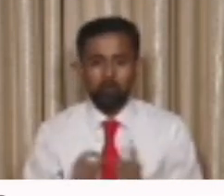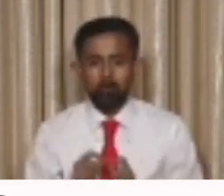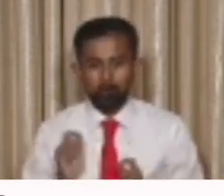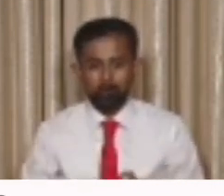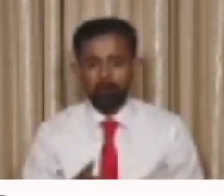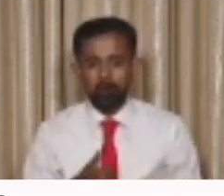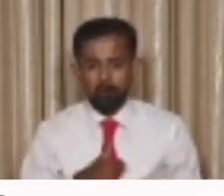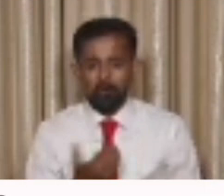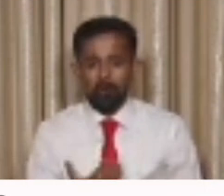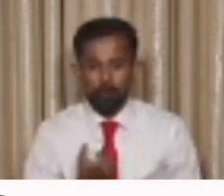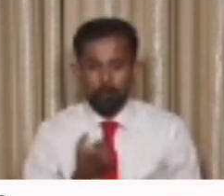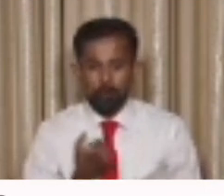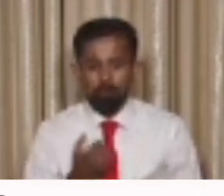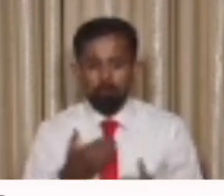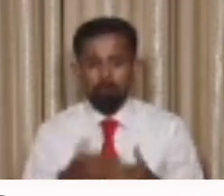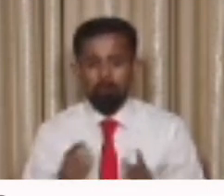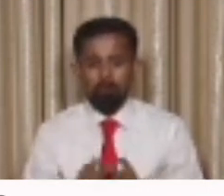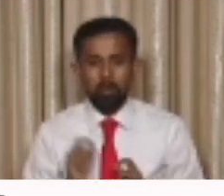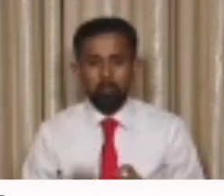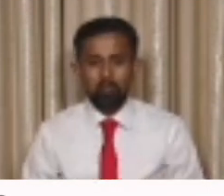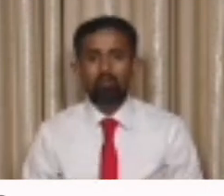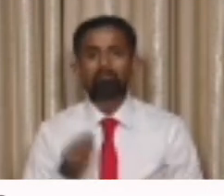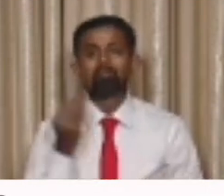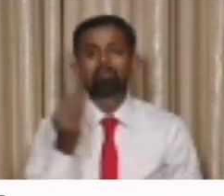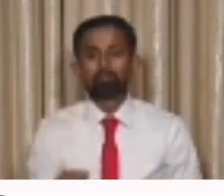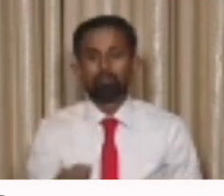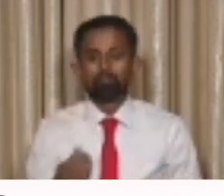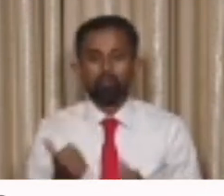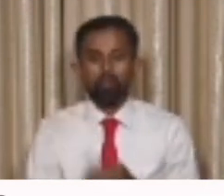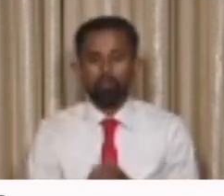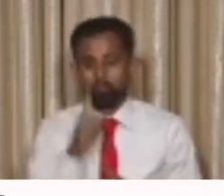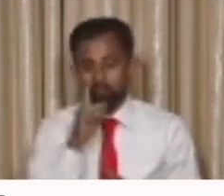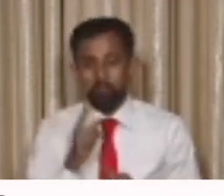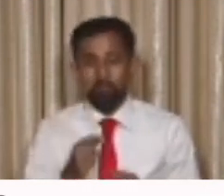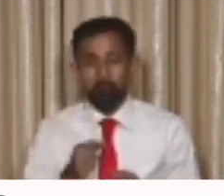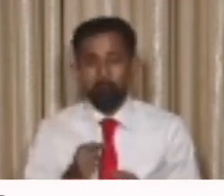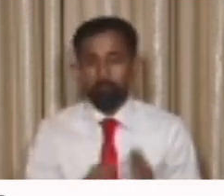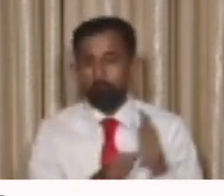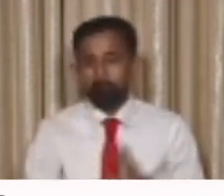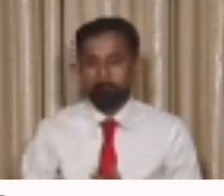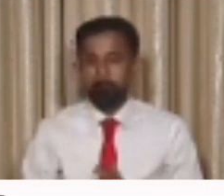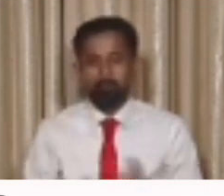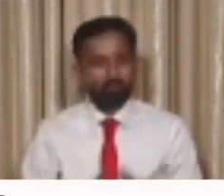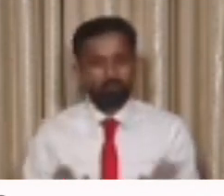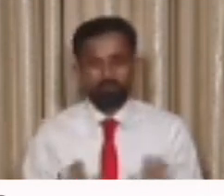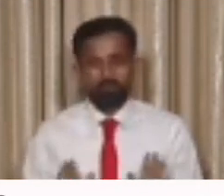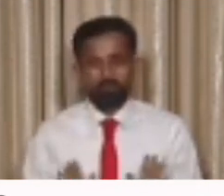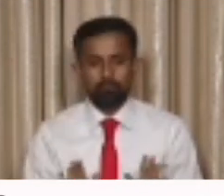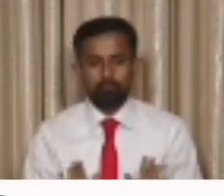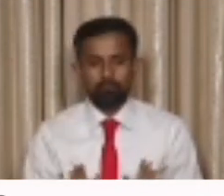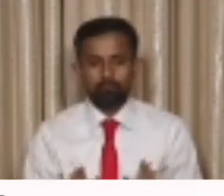මම කැබිනට් මණ්ඩලයට ඉදිරිපත් කරනවා. මේ හදපු එකක්වත් අමතුමා යට ගහන්න හදපුවා නෙමෙයි. ඒක නිසා තමයි